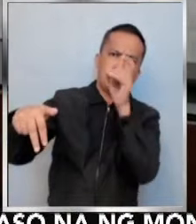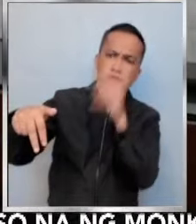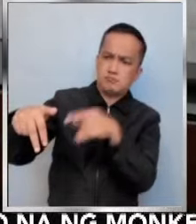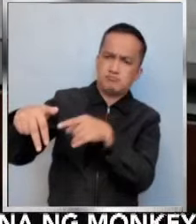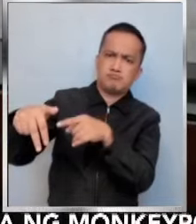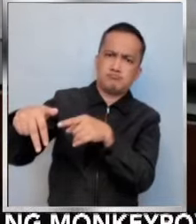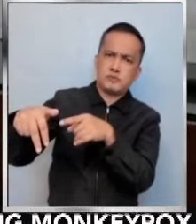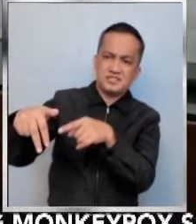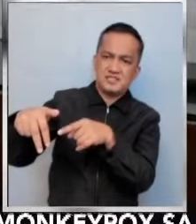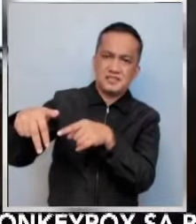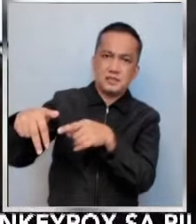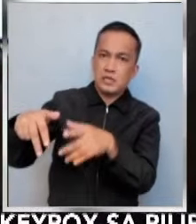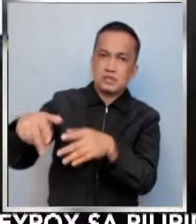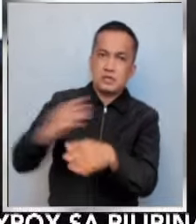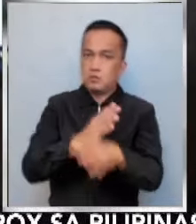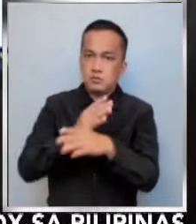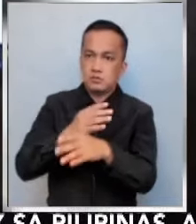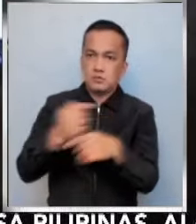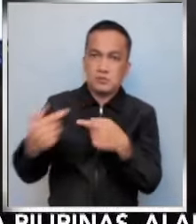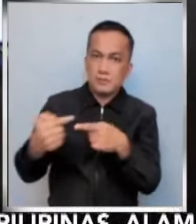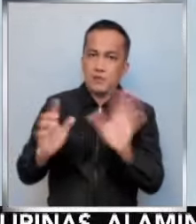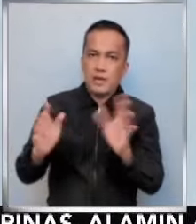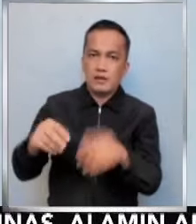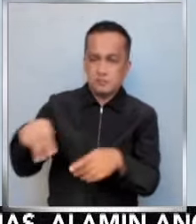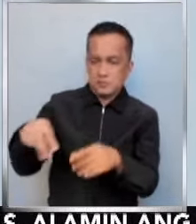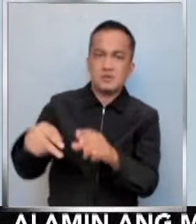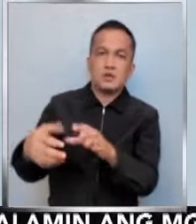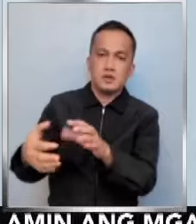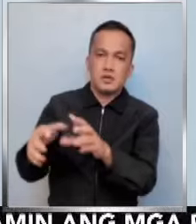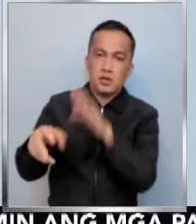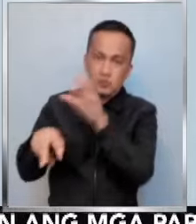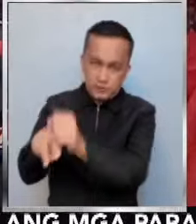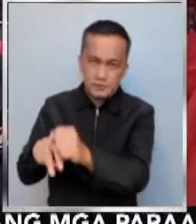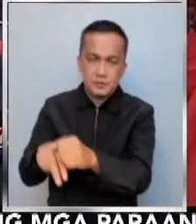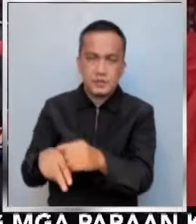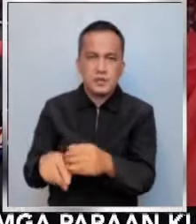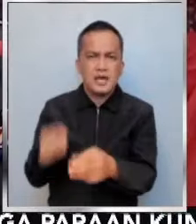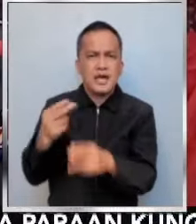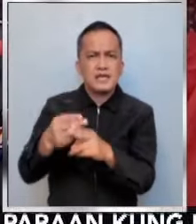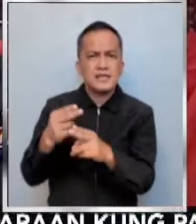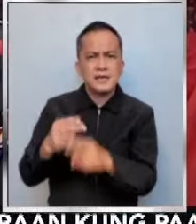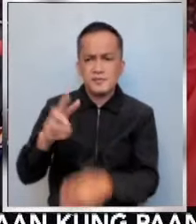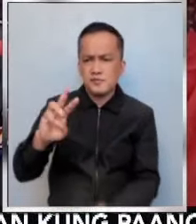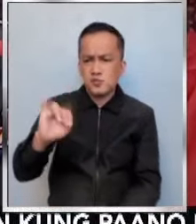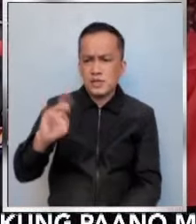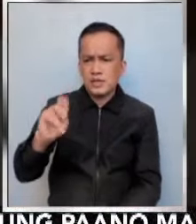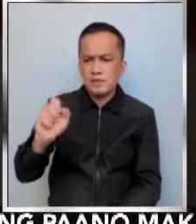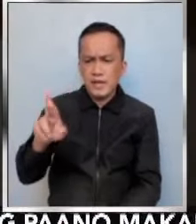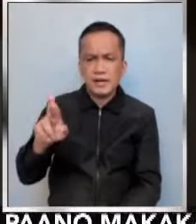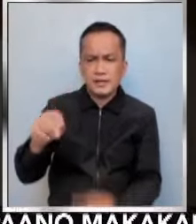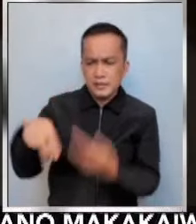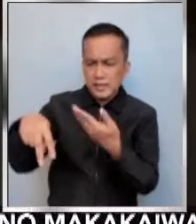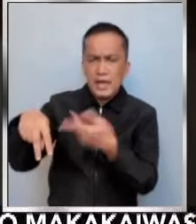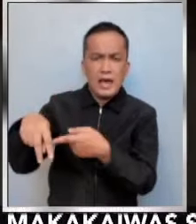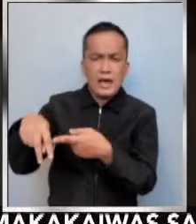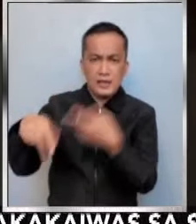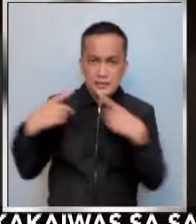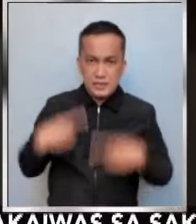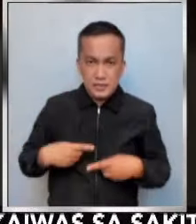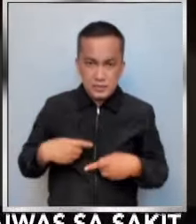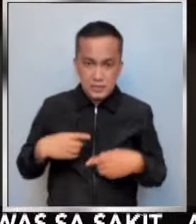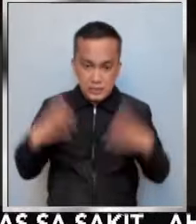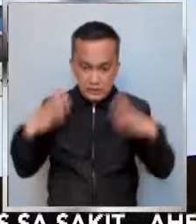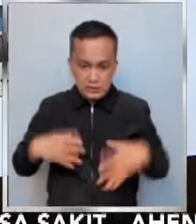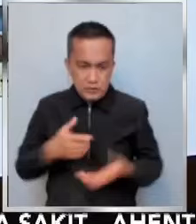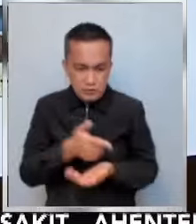siya nag-resist. He cooperated. Nakilala ang suspect na si Wilmar Ocasla. Nakuha sa kanya ang damit na suot niya sa pagbaril kay Yabes at ang gamit